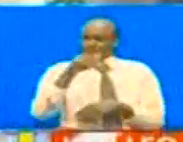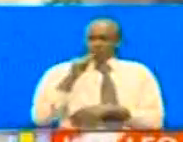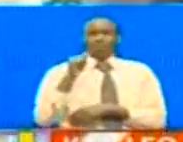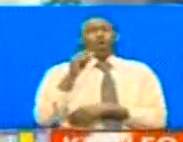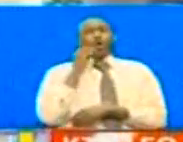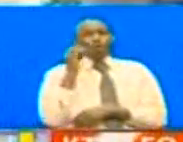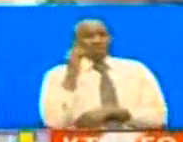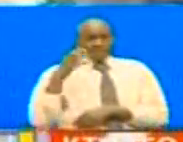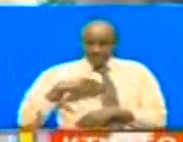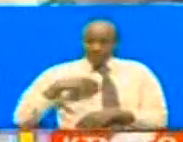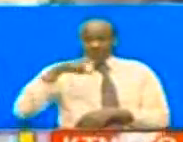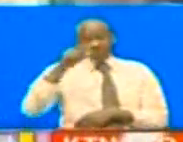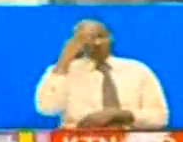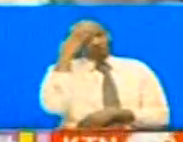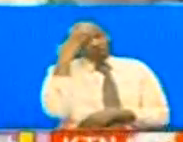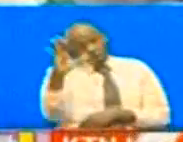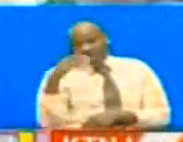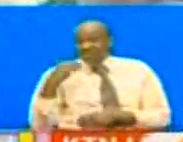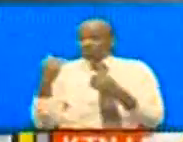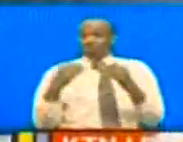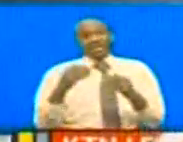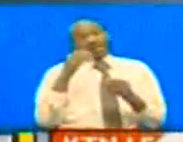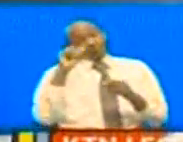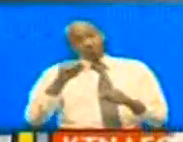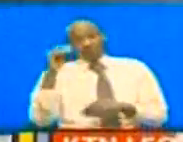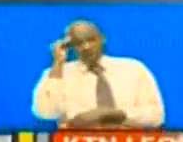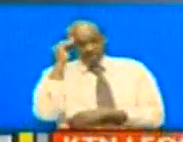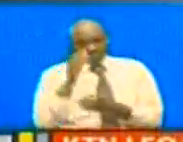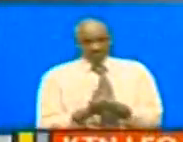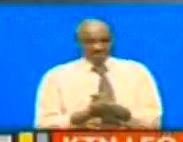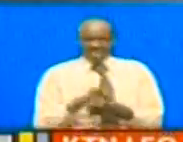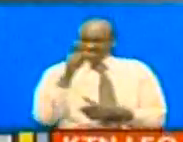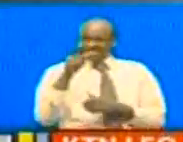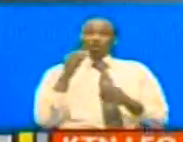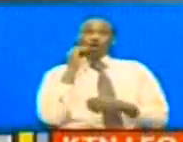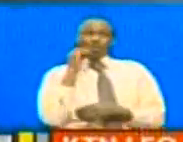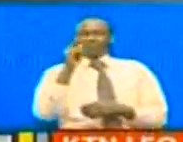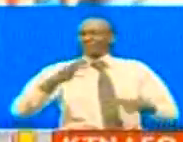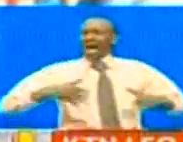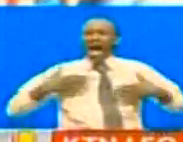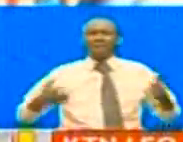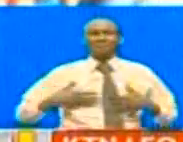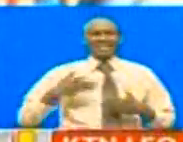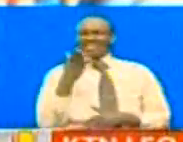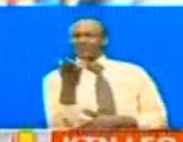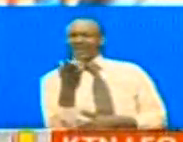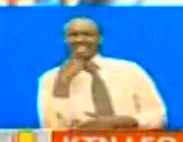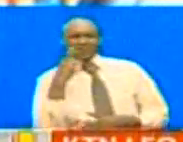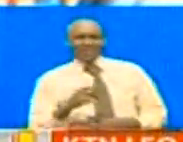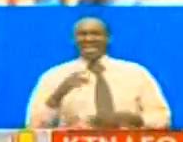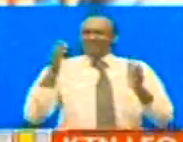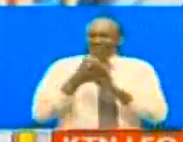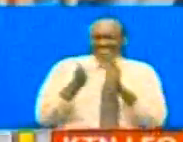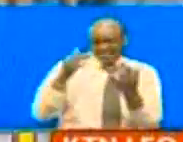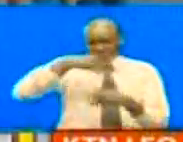maboma ya watu ambao hata wajui hao watoto wanaweza kusoma. Ni makao ambayo Austin aliachangamkia huku akijumuika kwa